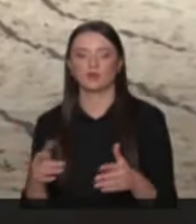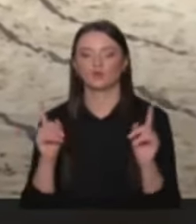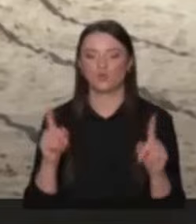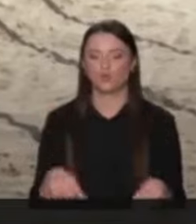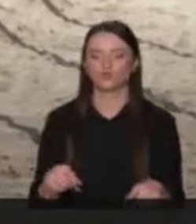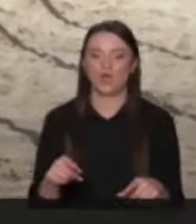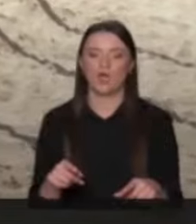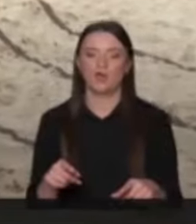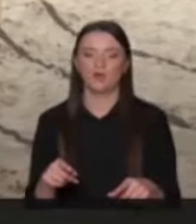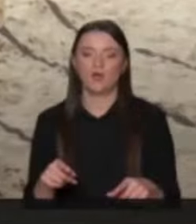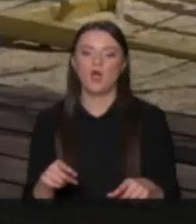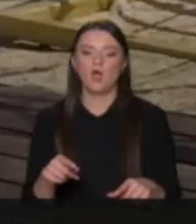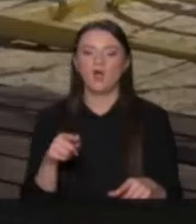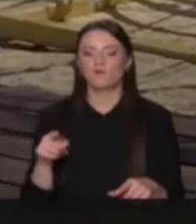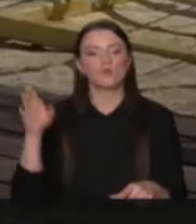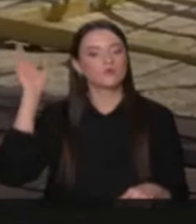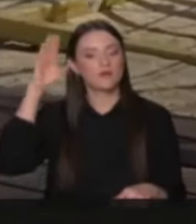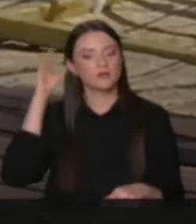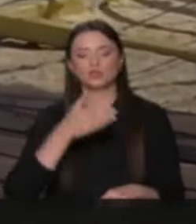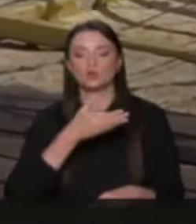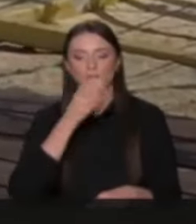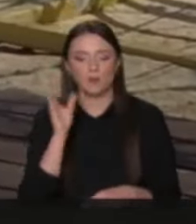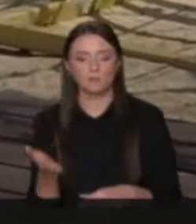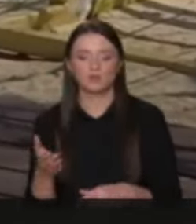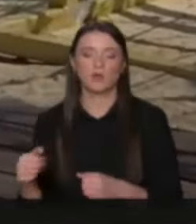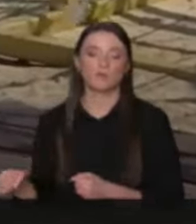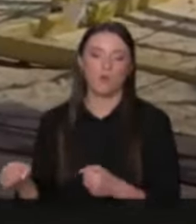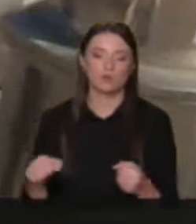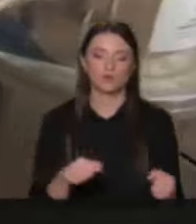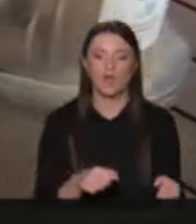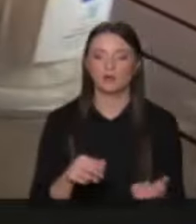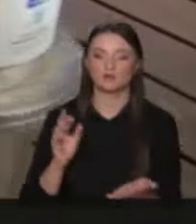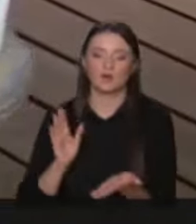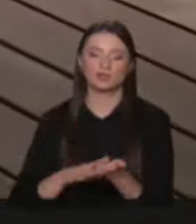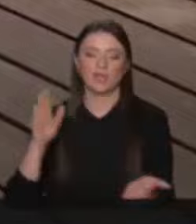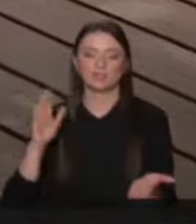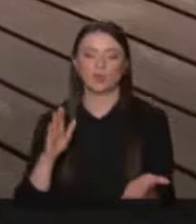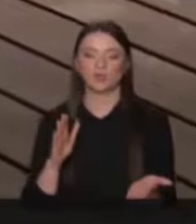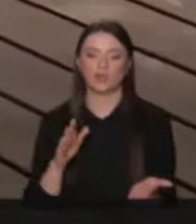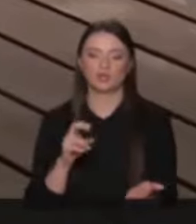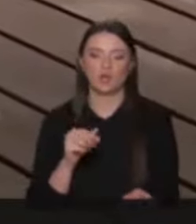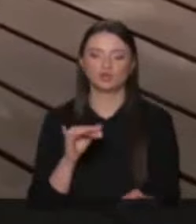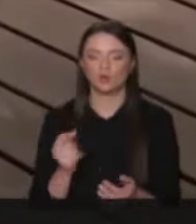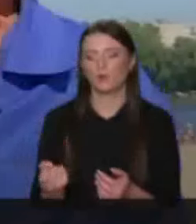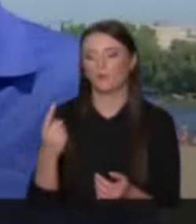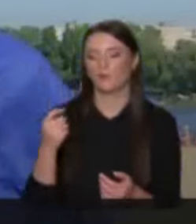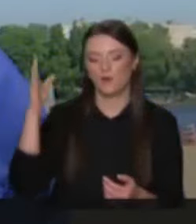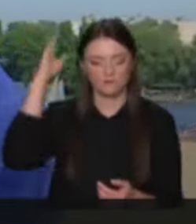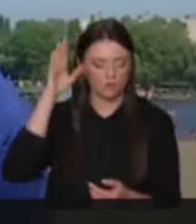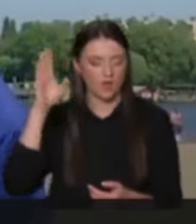таким помостом. Навіть от водичку, попити водичку, під'їхав, сенсорний датчик, і пішла вода. Вода у нас добра.